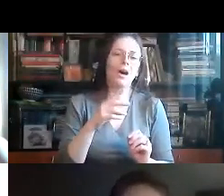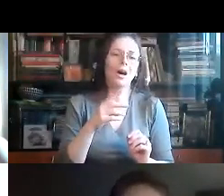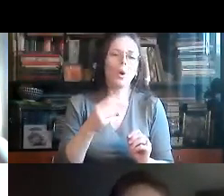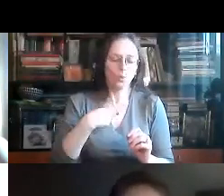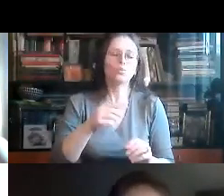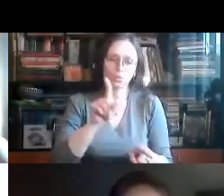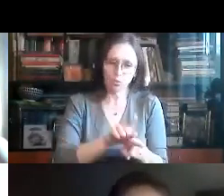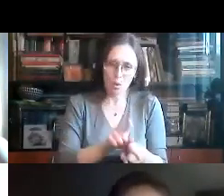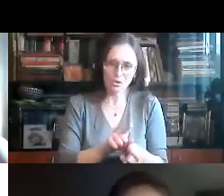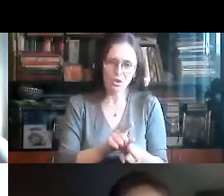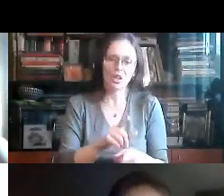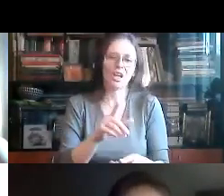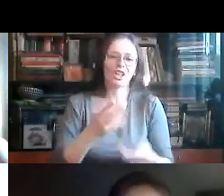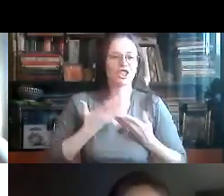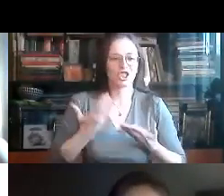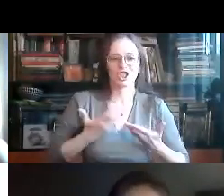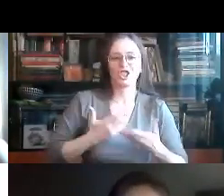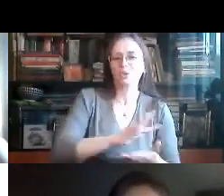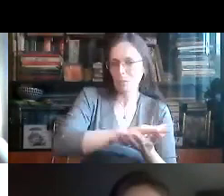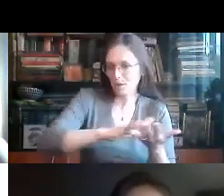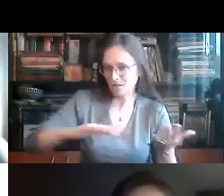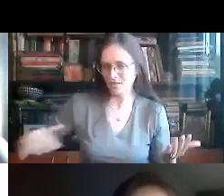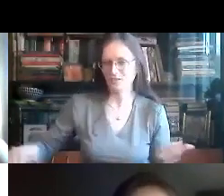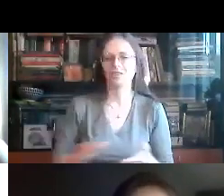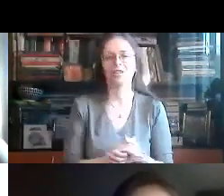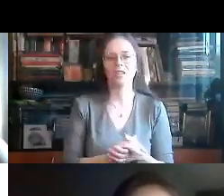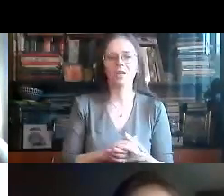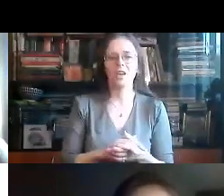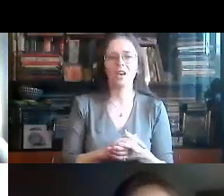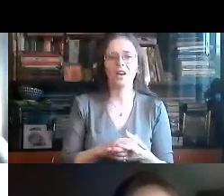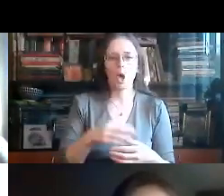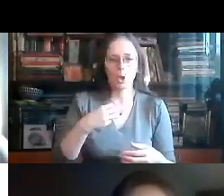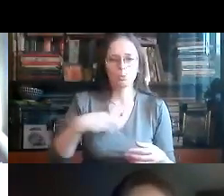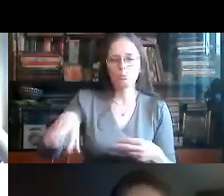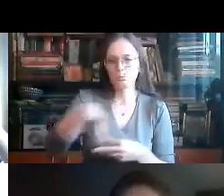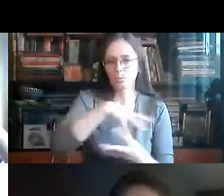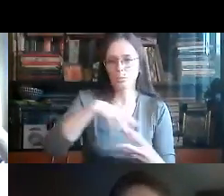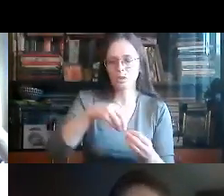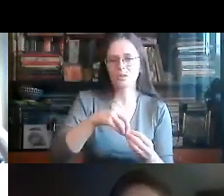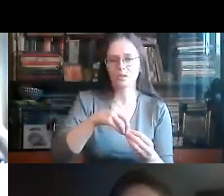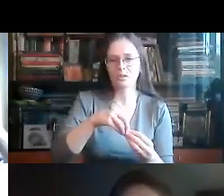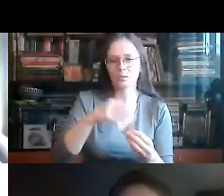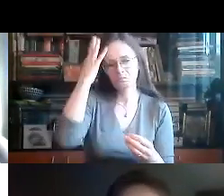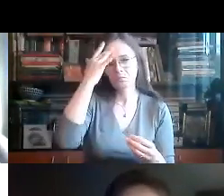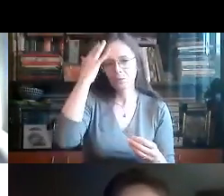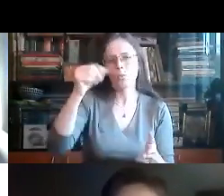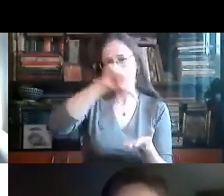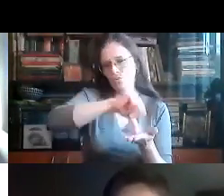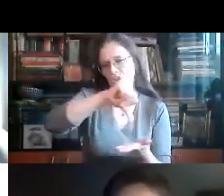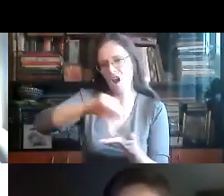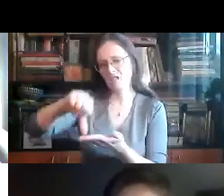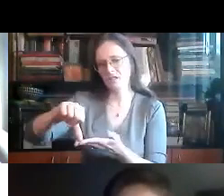нас тоже жизнь продолжается, и я решила, что нам надо поучаствовать в